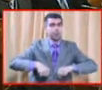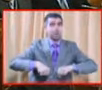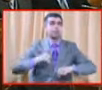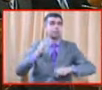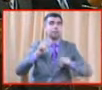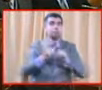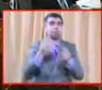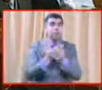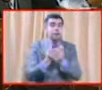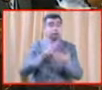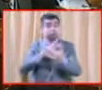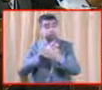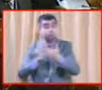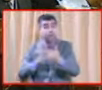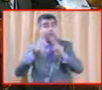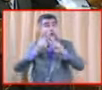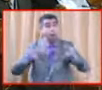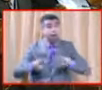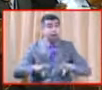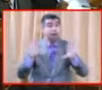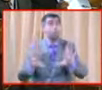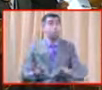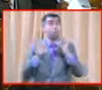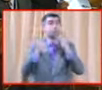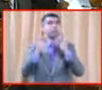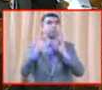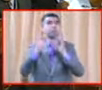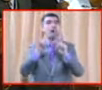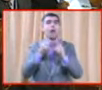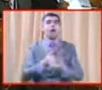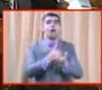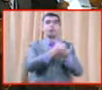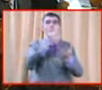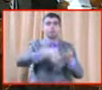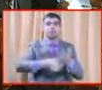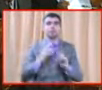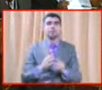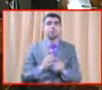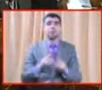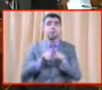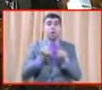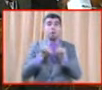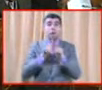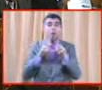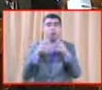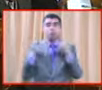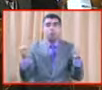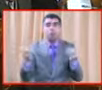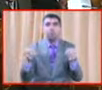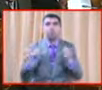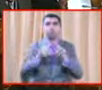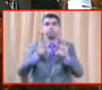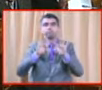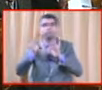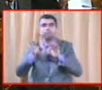ولكن وهذه منهجية بطبيعة الحال نثمنها، ولكن هناك غياب في المقابل لآليات